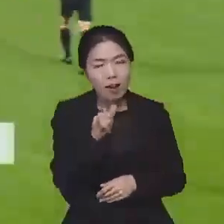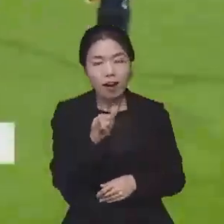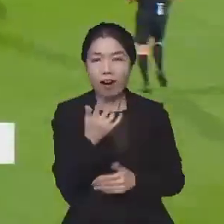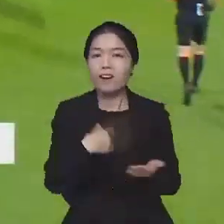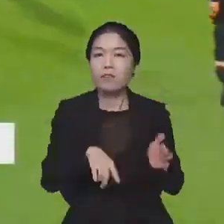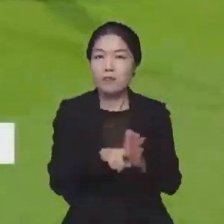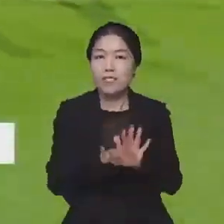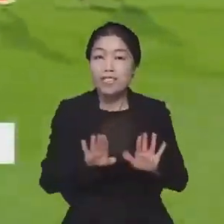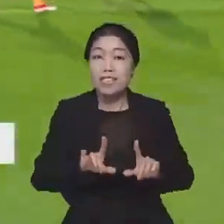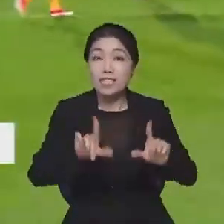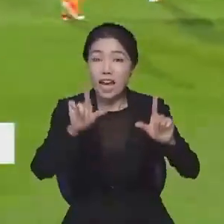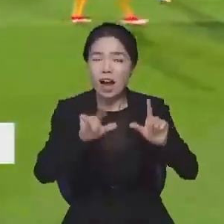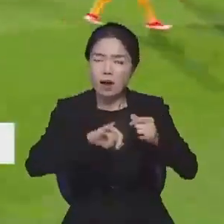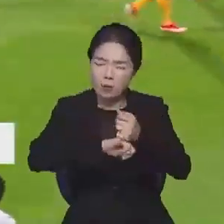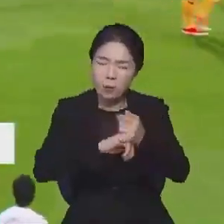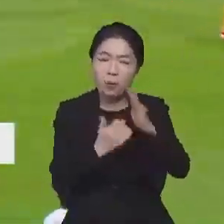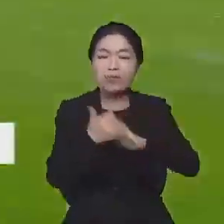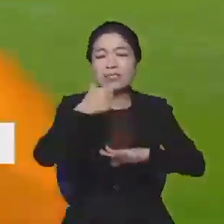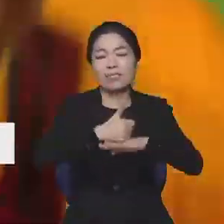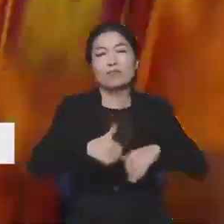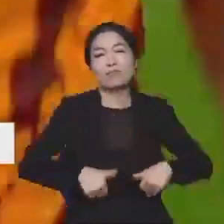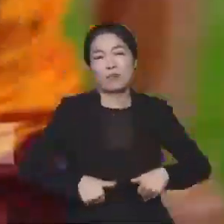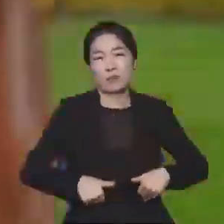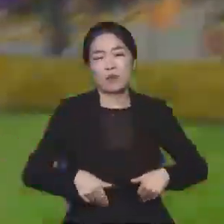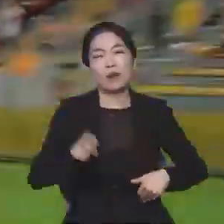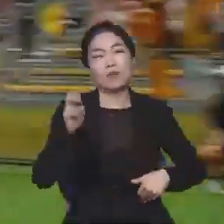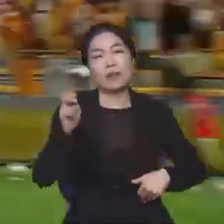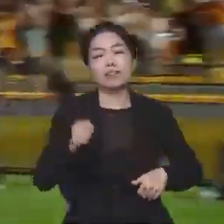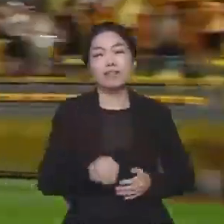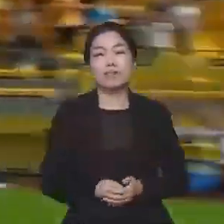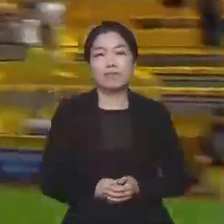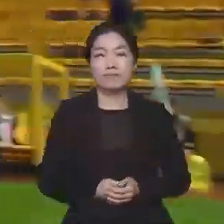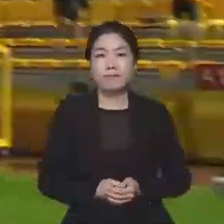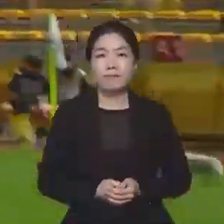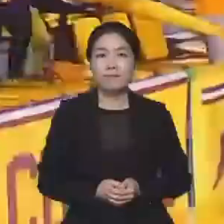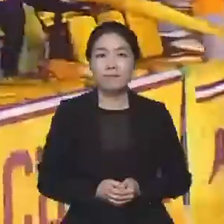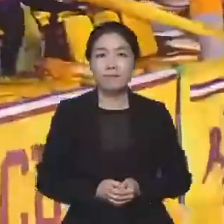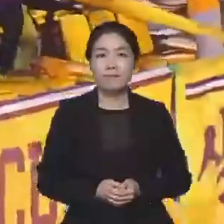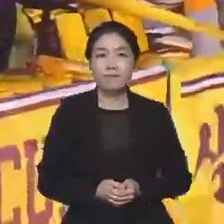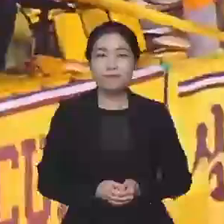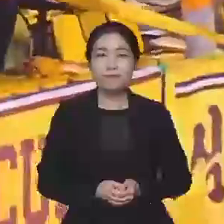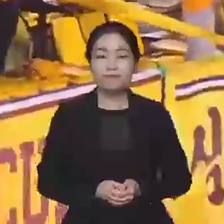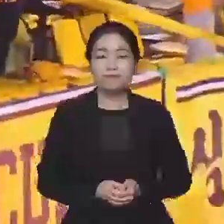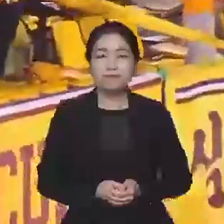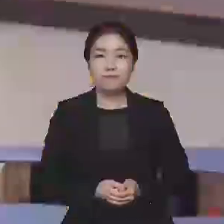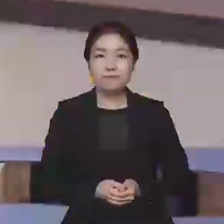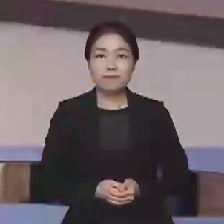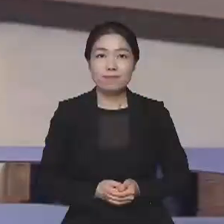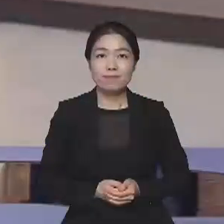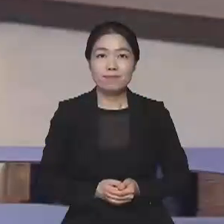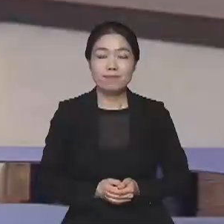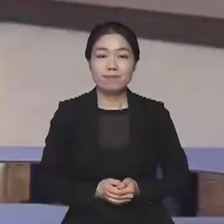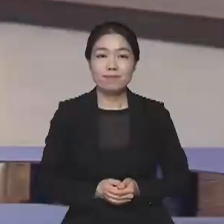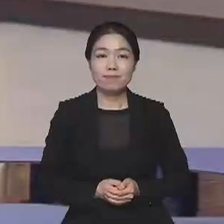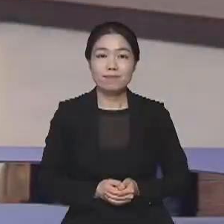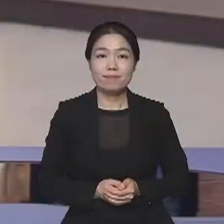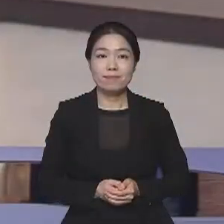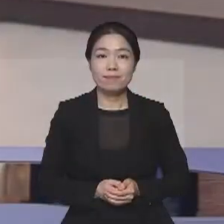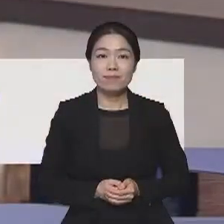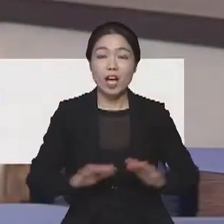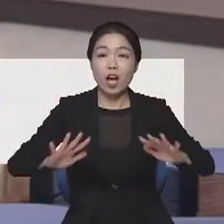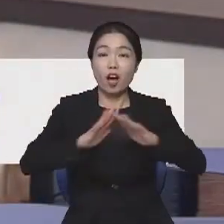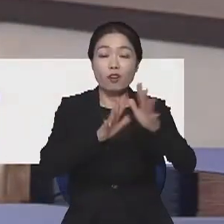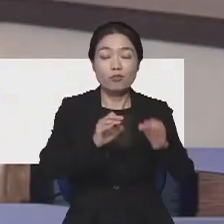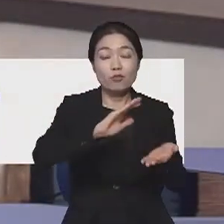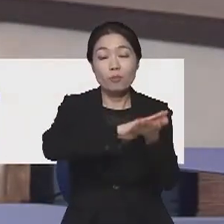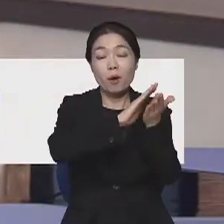위해선 이날 승리가 어느 때보다 중요해 보입니다. KBC 정의진입니다. 변화하는